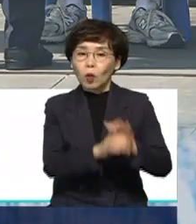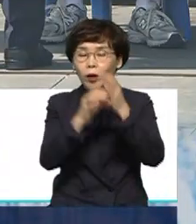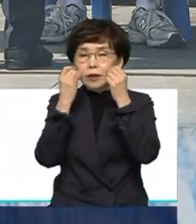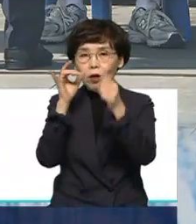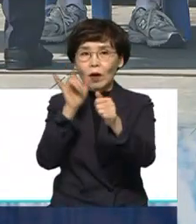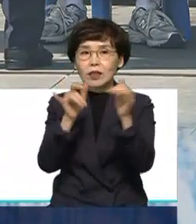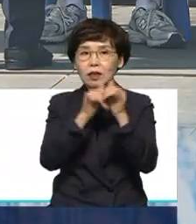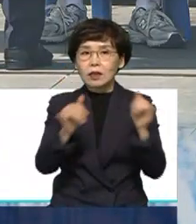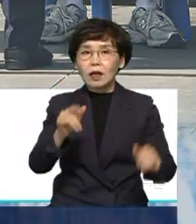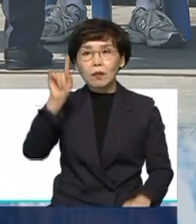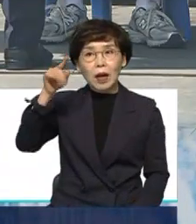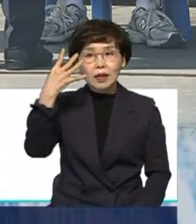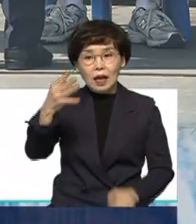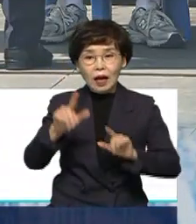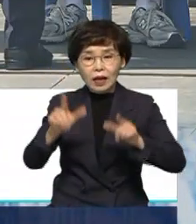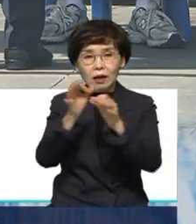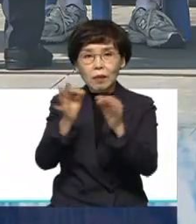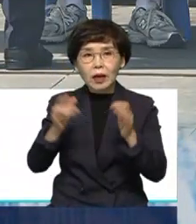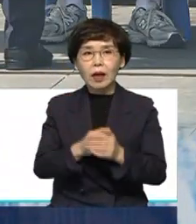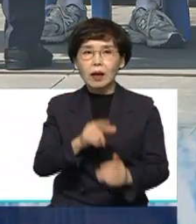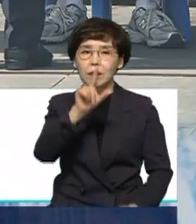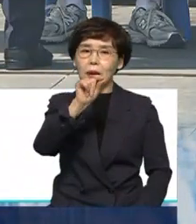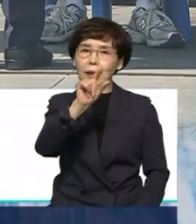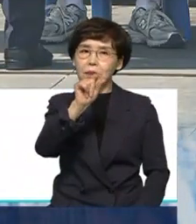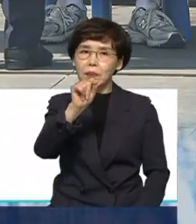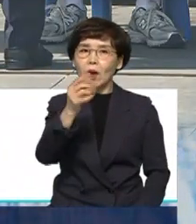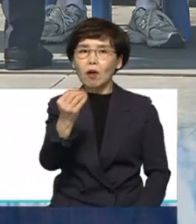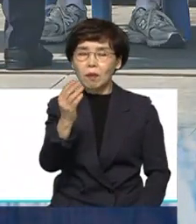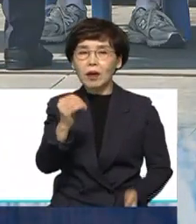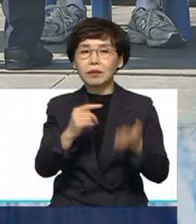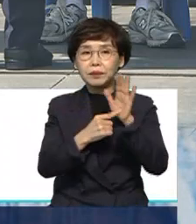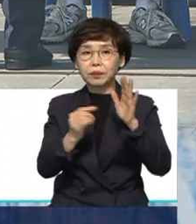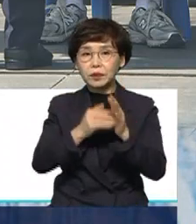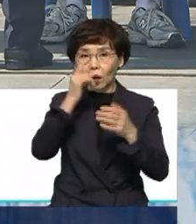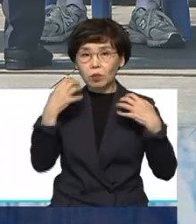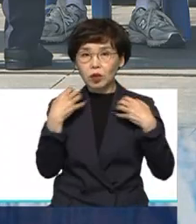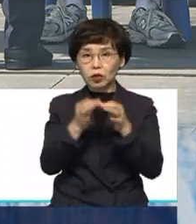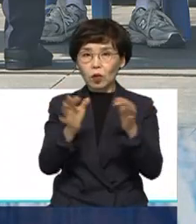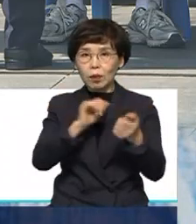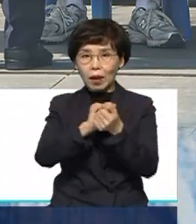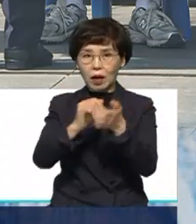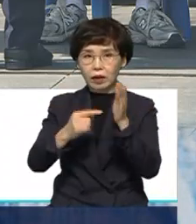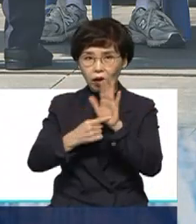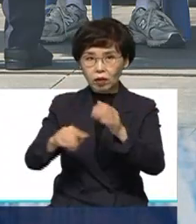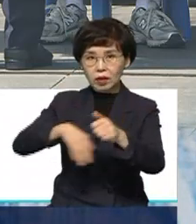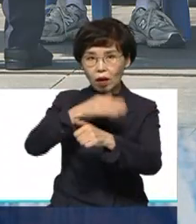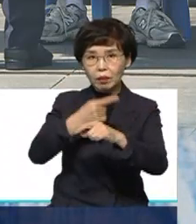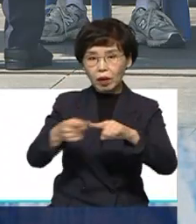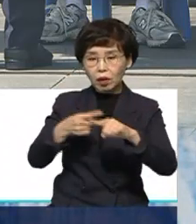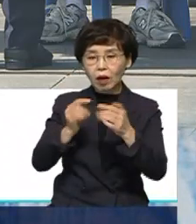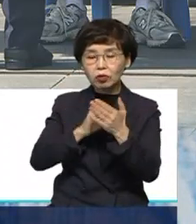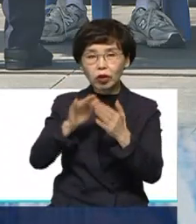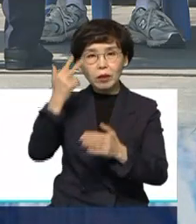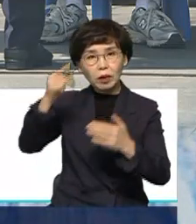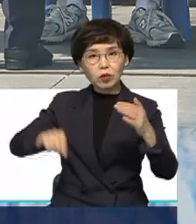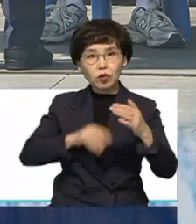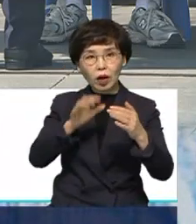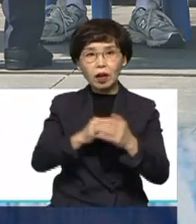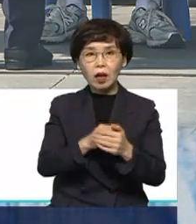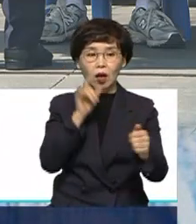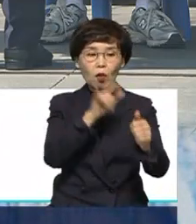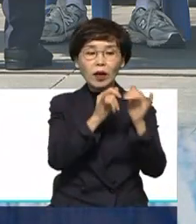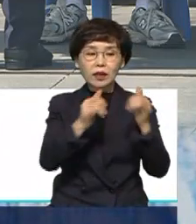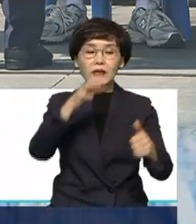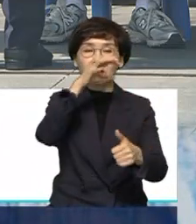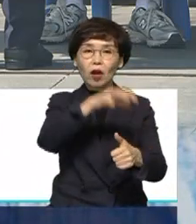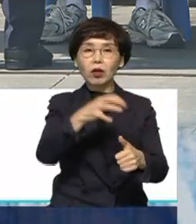코로나19 신규 확진자는 104일 만에 만 명대로 떨어졌습니다. 정부는 그간 방역 상황을 평가한 뒤 이번 주 내로 확진자